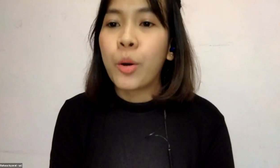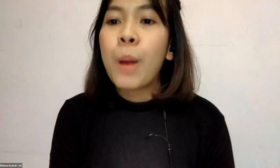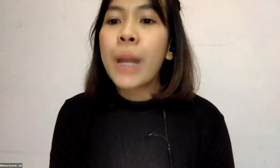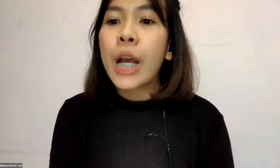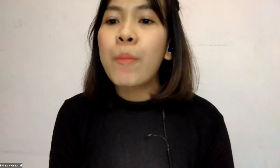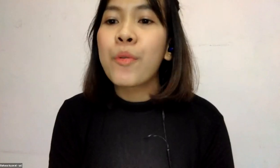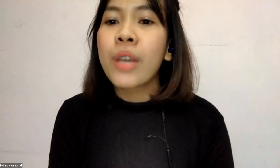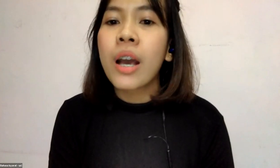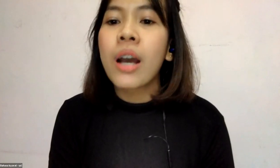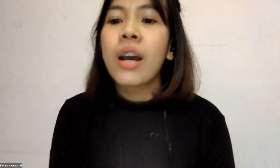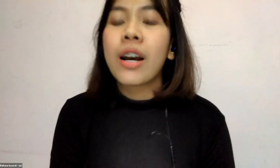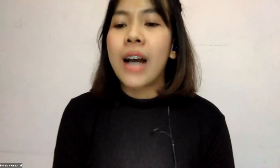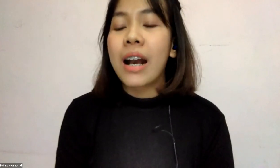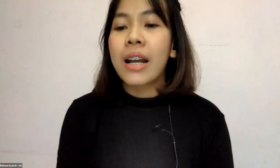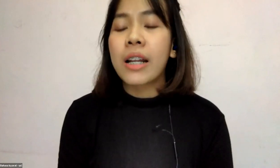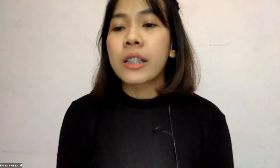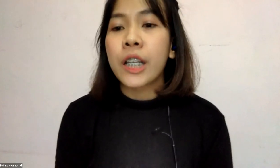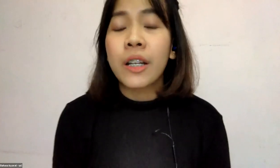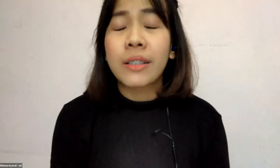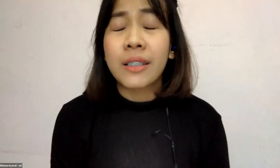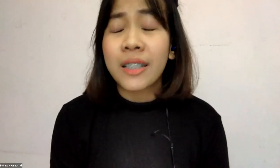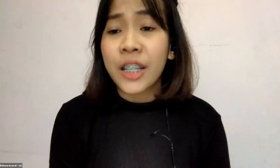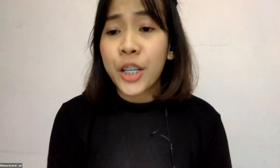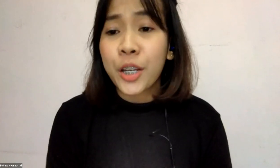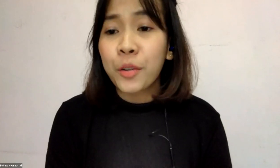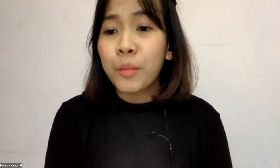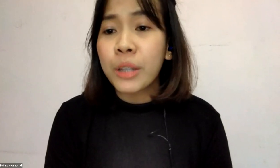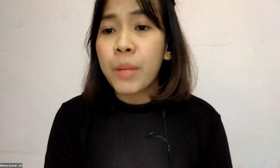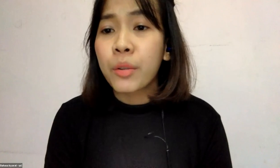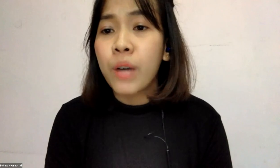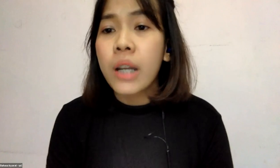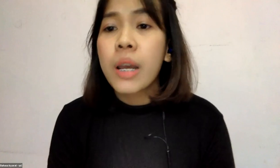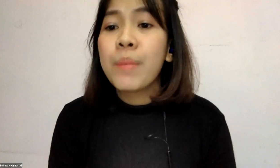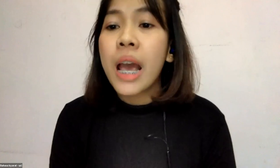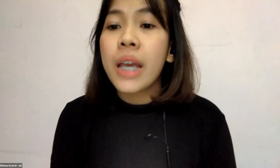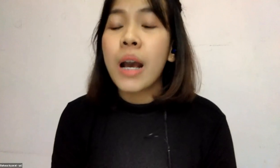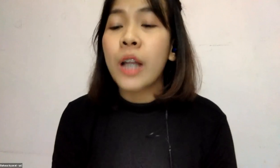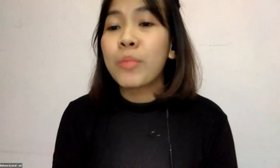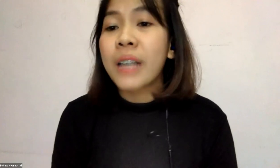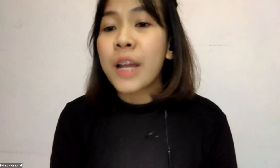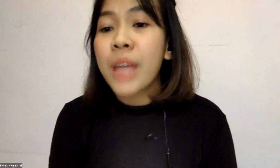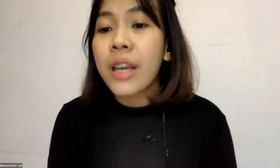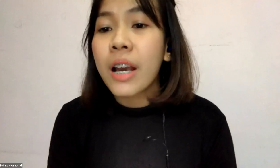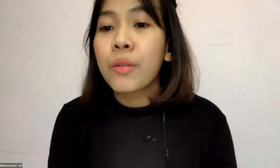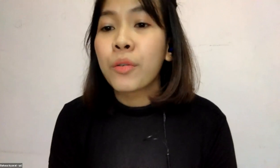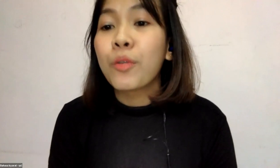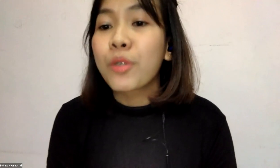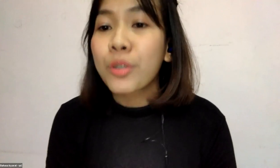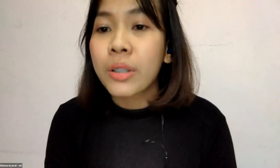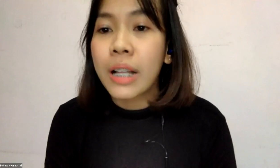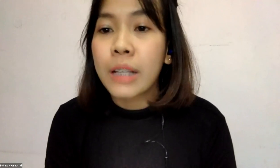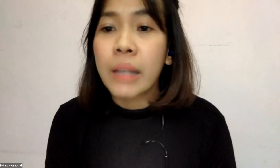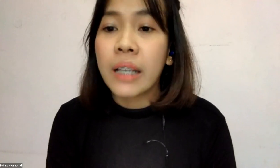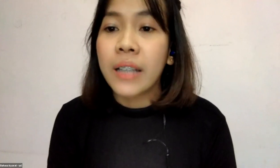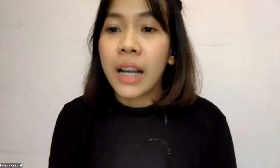seperti itu mereka punya anggarannya tersendiri tersendiri untuk bisa menentukan biaya atau besar saya untuk